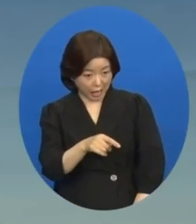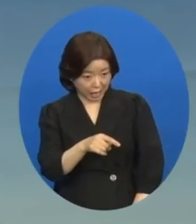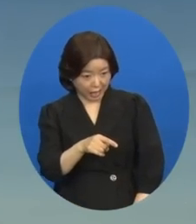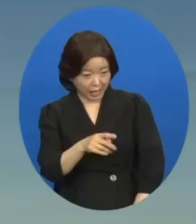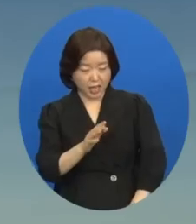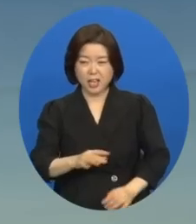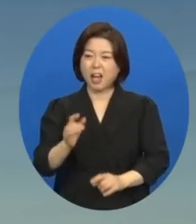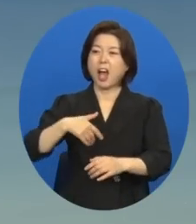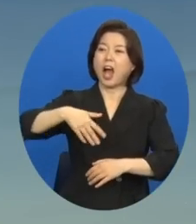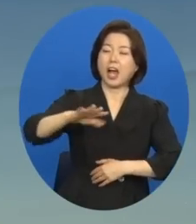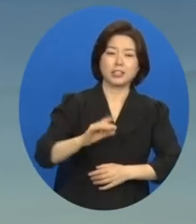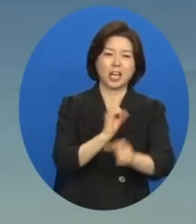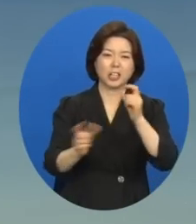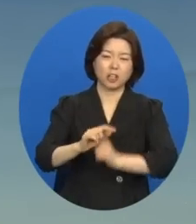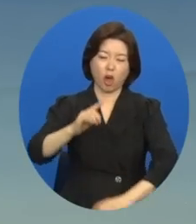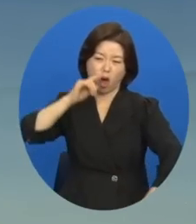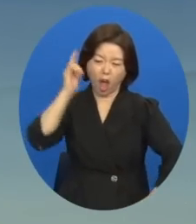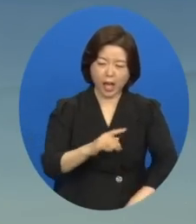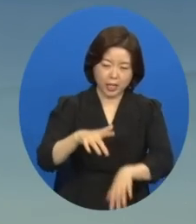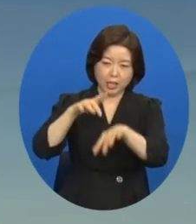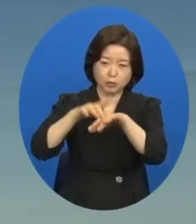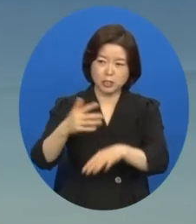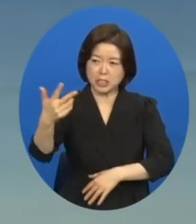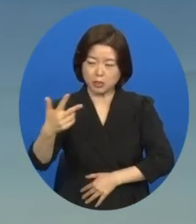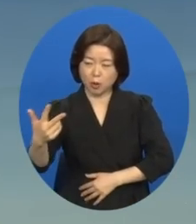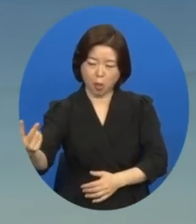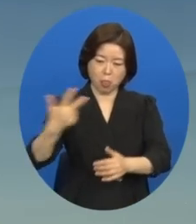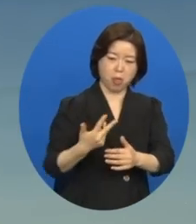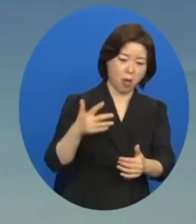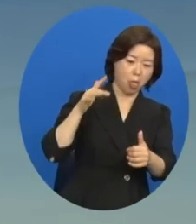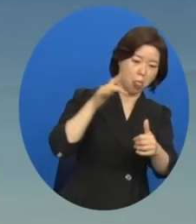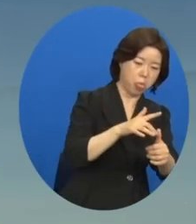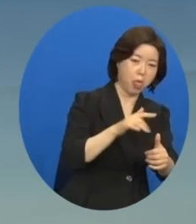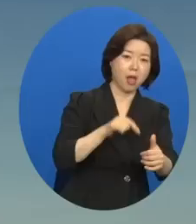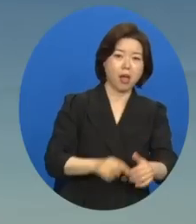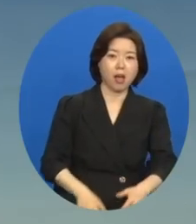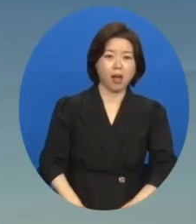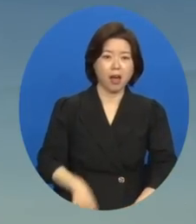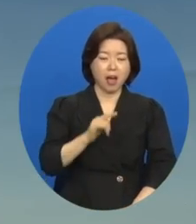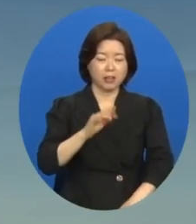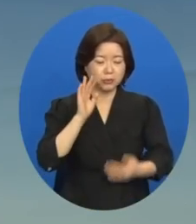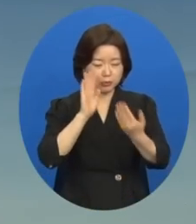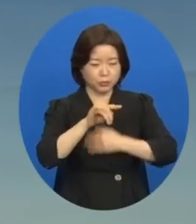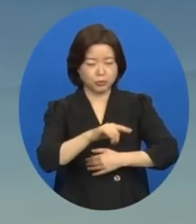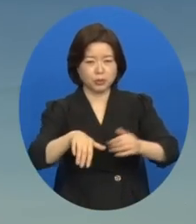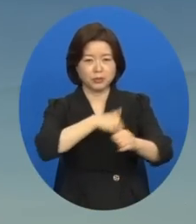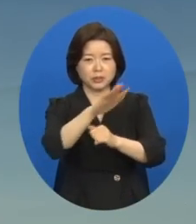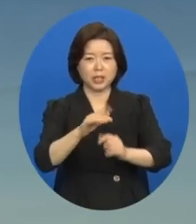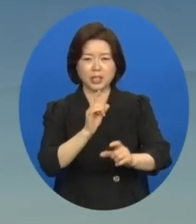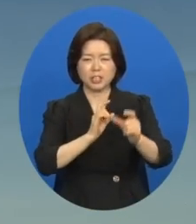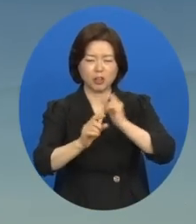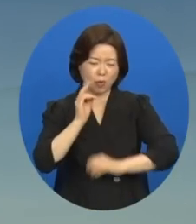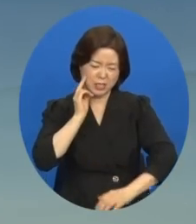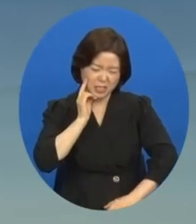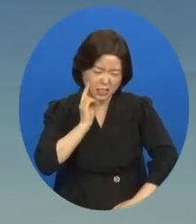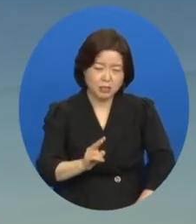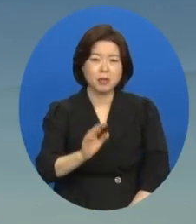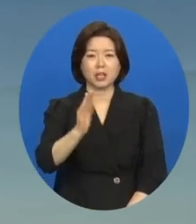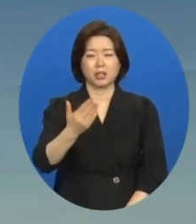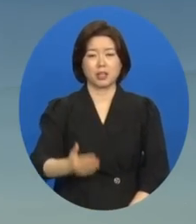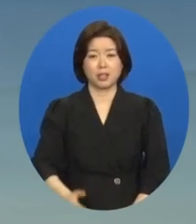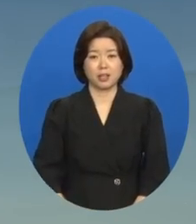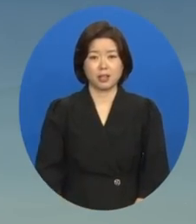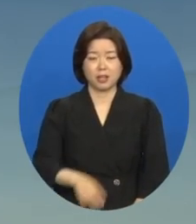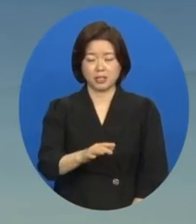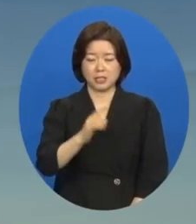더 악한 귀신 일곱을 데리고 들어가서 거하니 그 사람의 나중 형편이 전보다 더욱 심하게 되느니라.